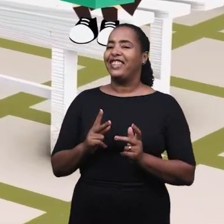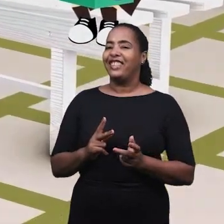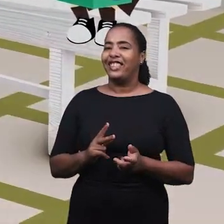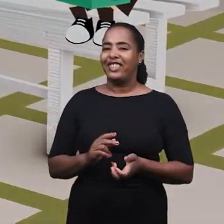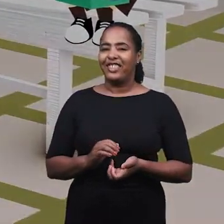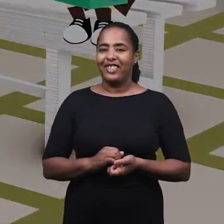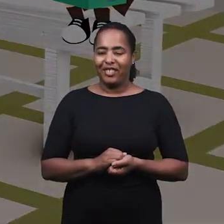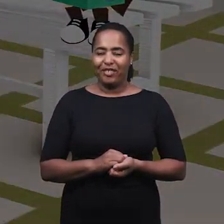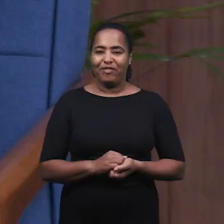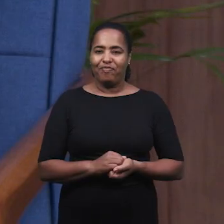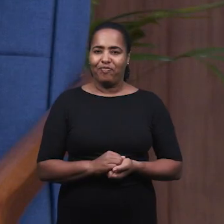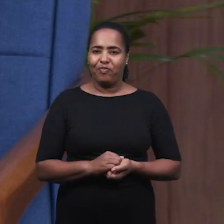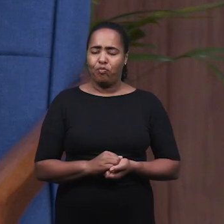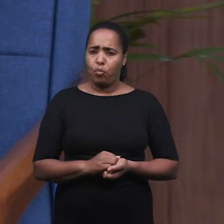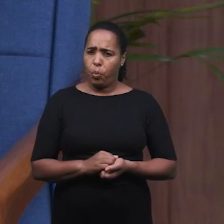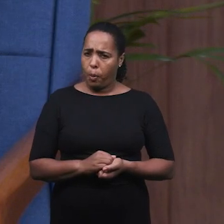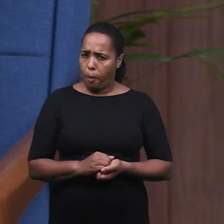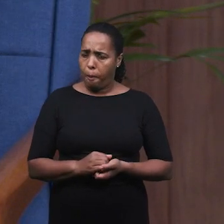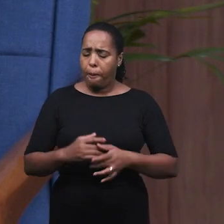paz.